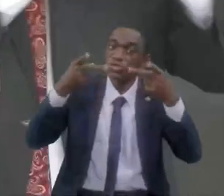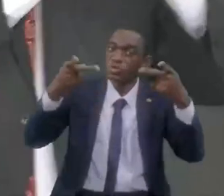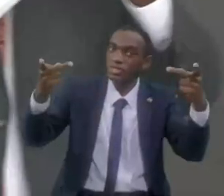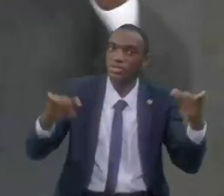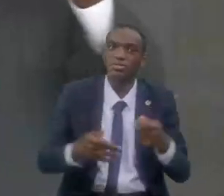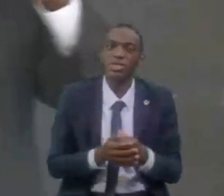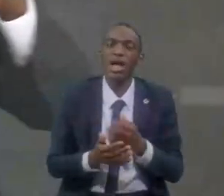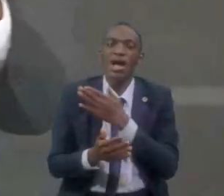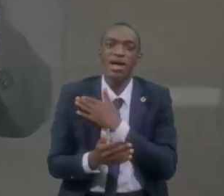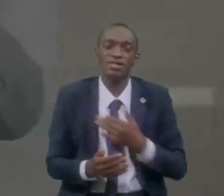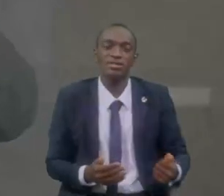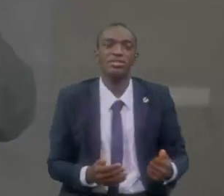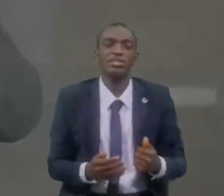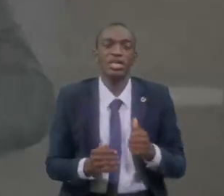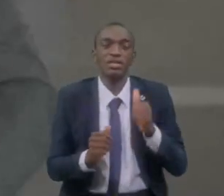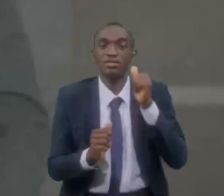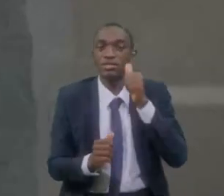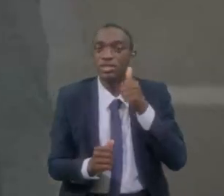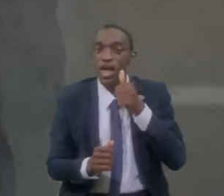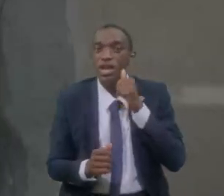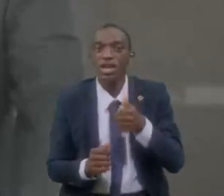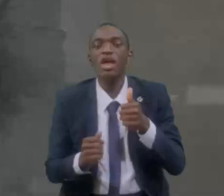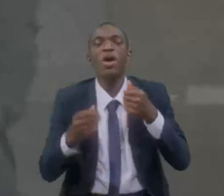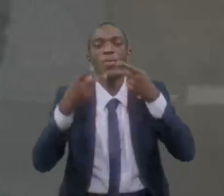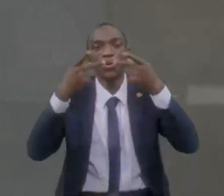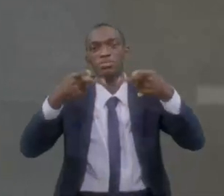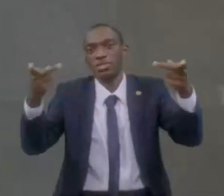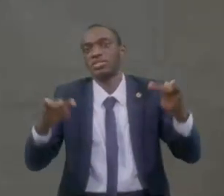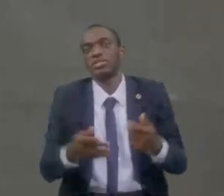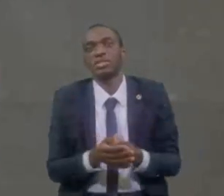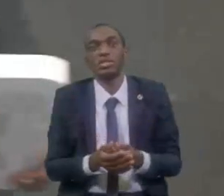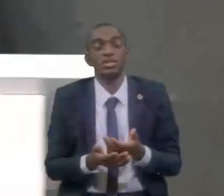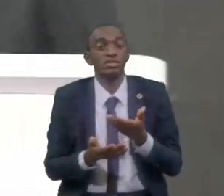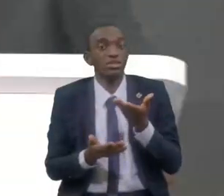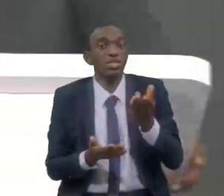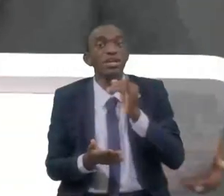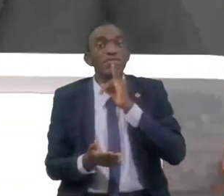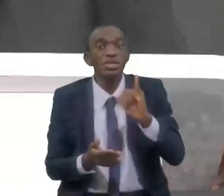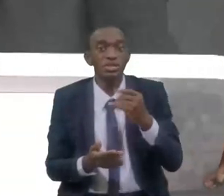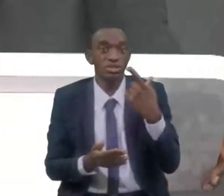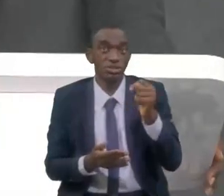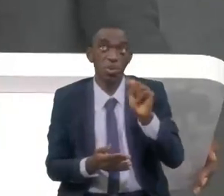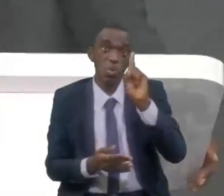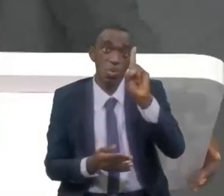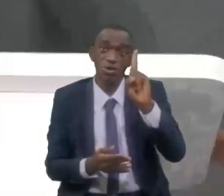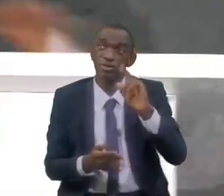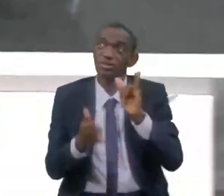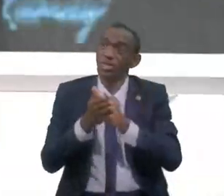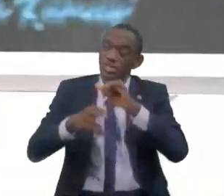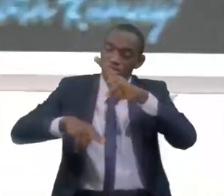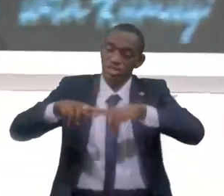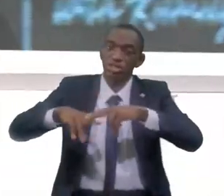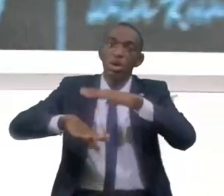familiale et la prospérité quotidienne. Il y a celui qui est assis sur le